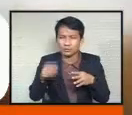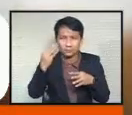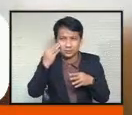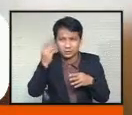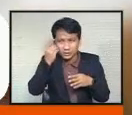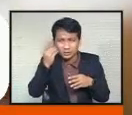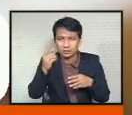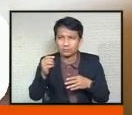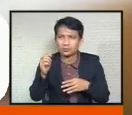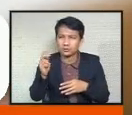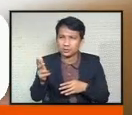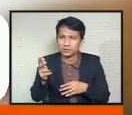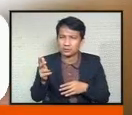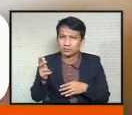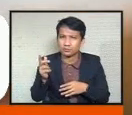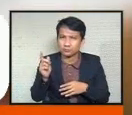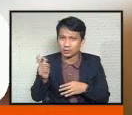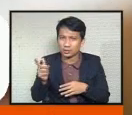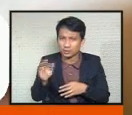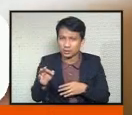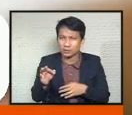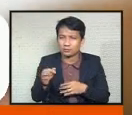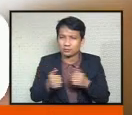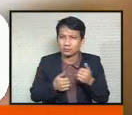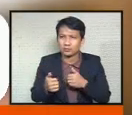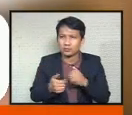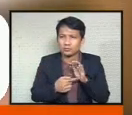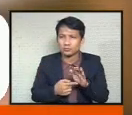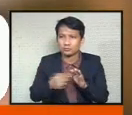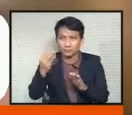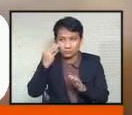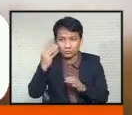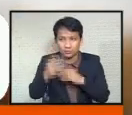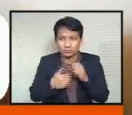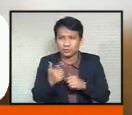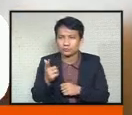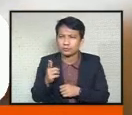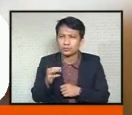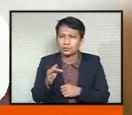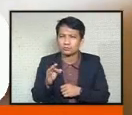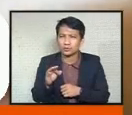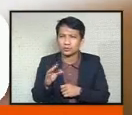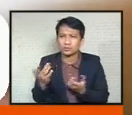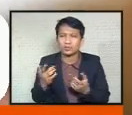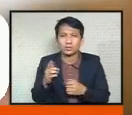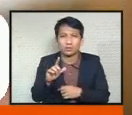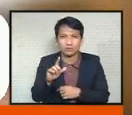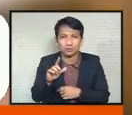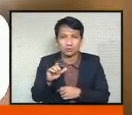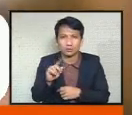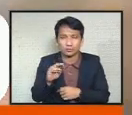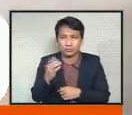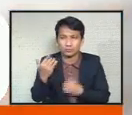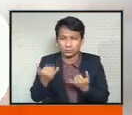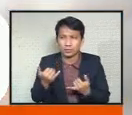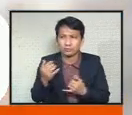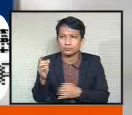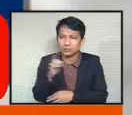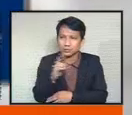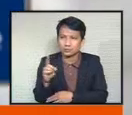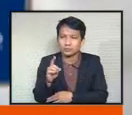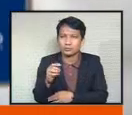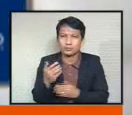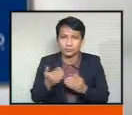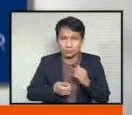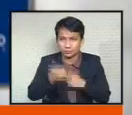D ang 39 na iba pang kandidata. Lalaban si Michelle sa Miss World 2019 na gaganapin naman sa London this December.